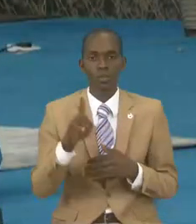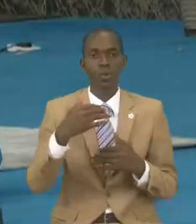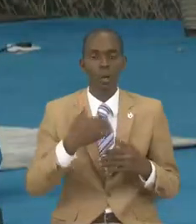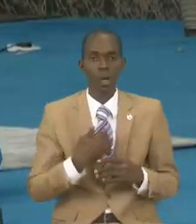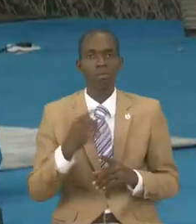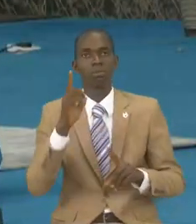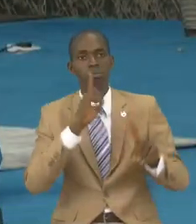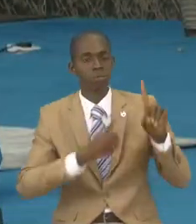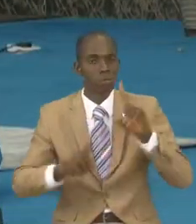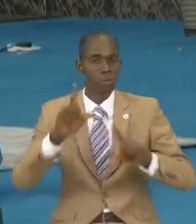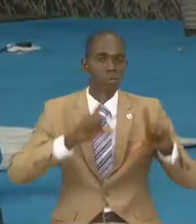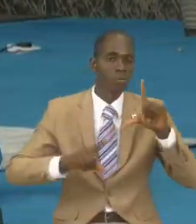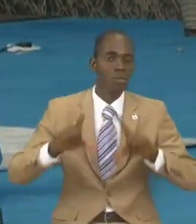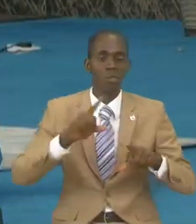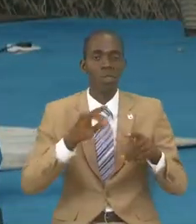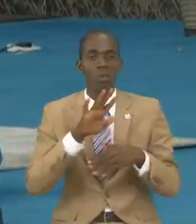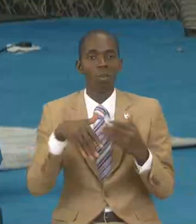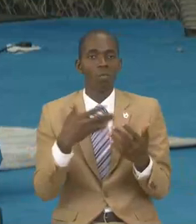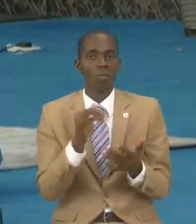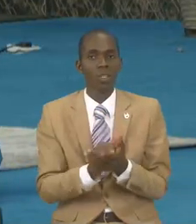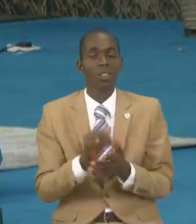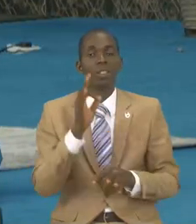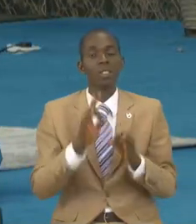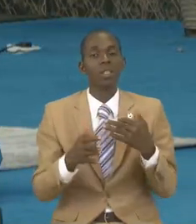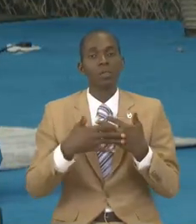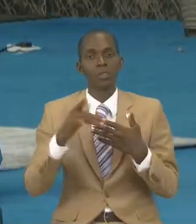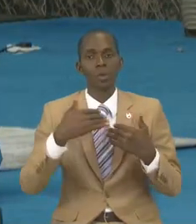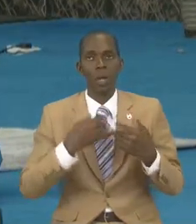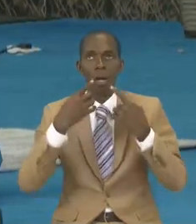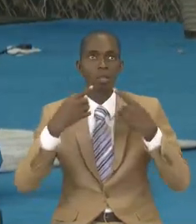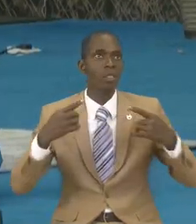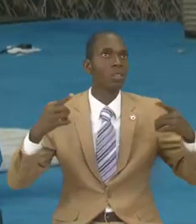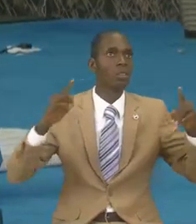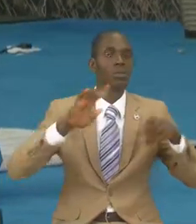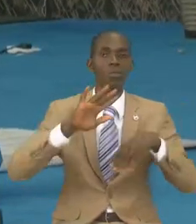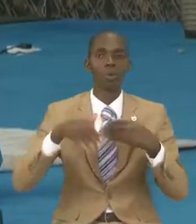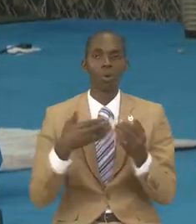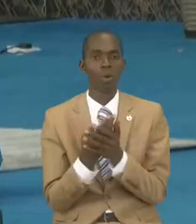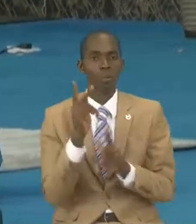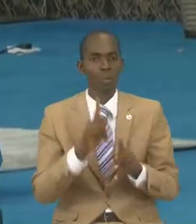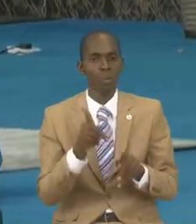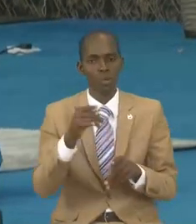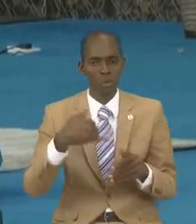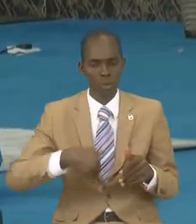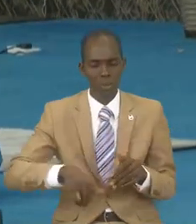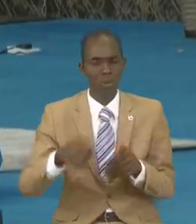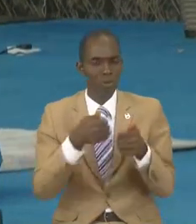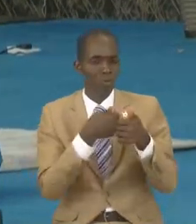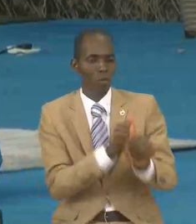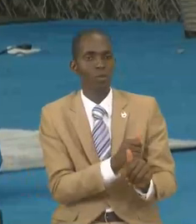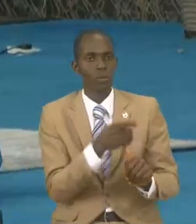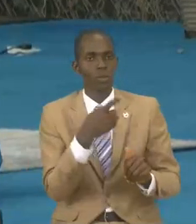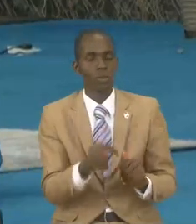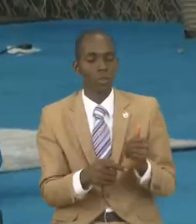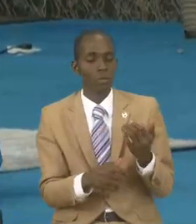profession, si avec ce témoignage, vous vivez encore selon la chair,